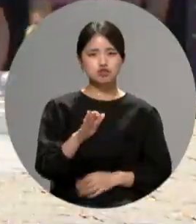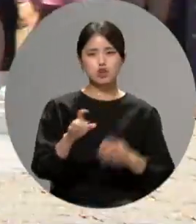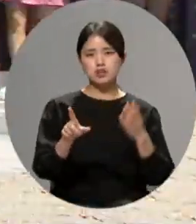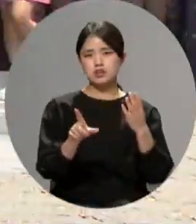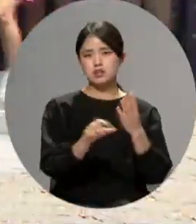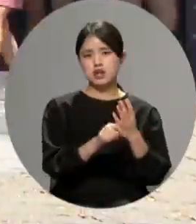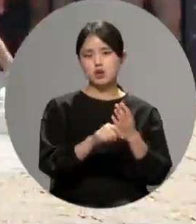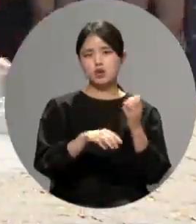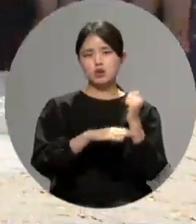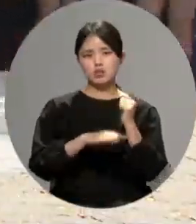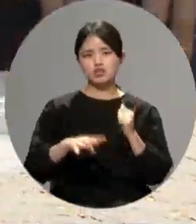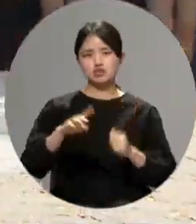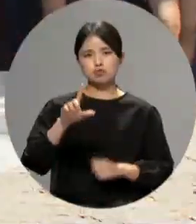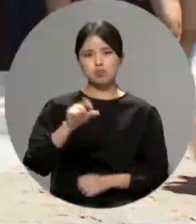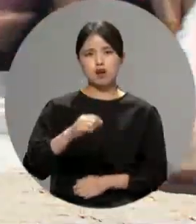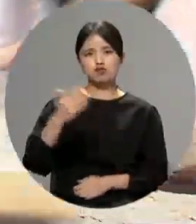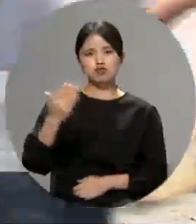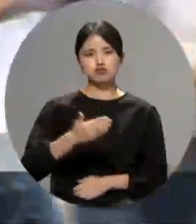기준